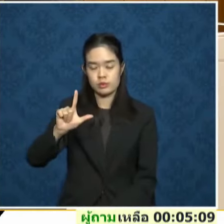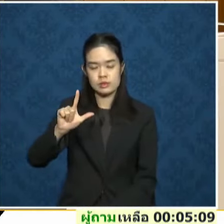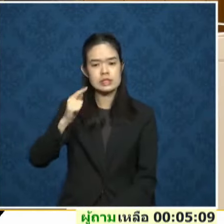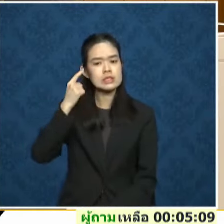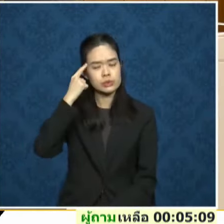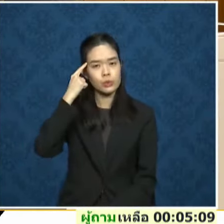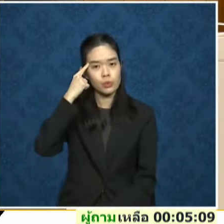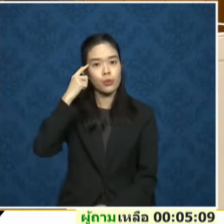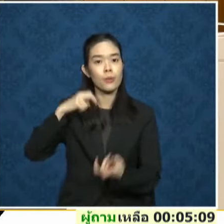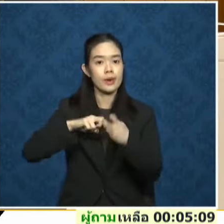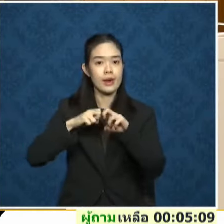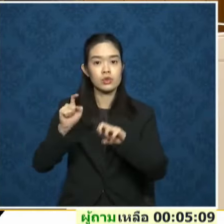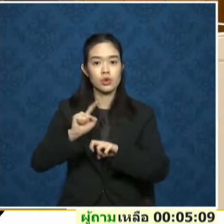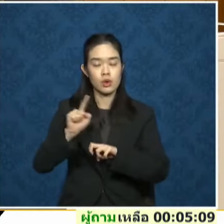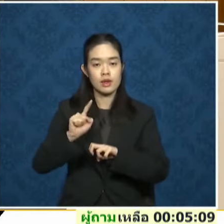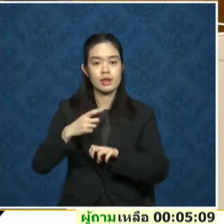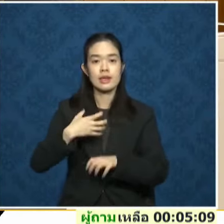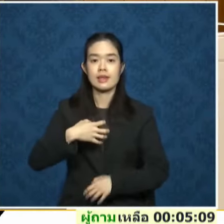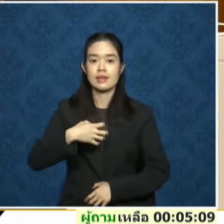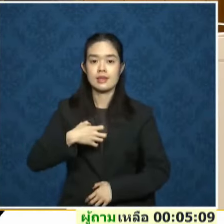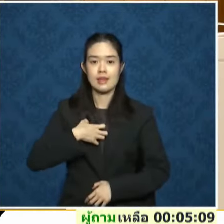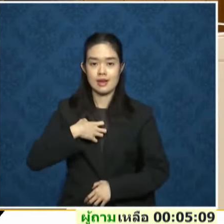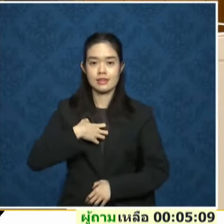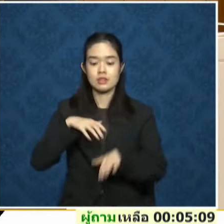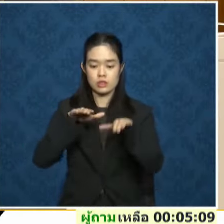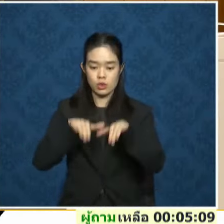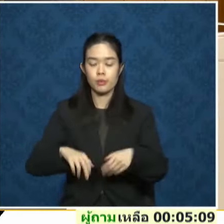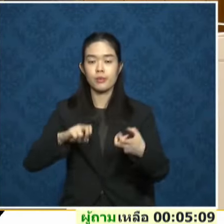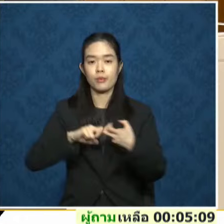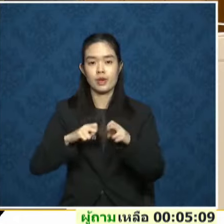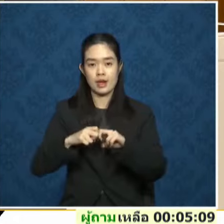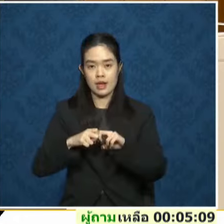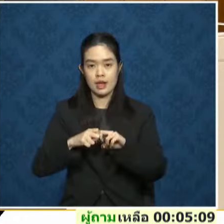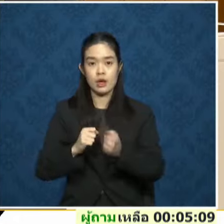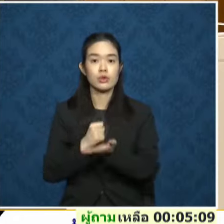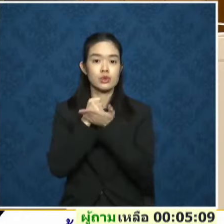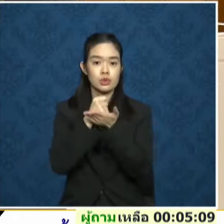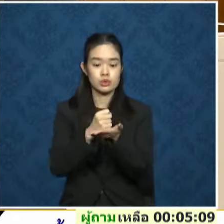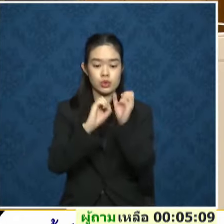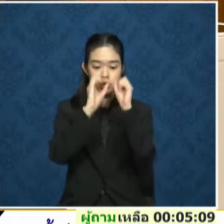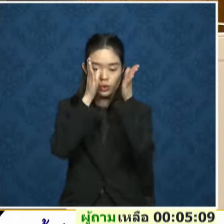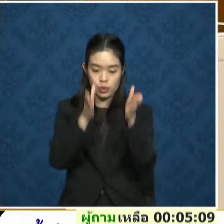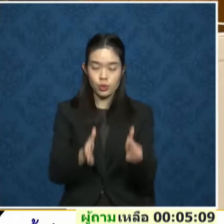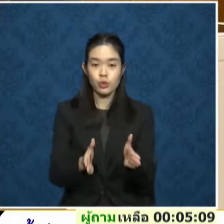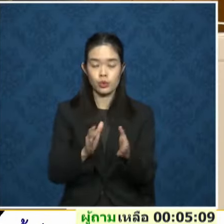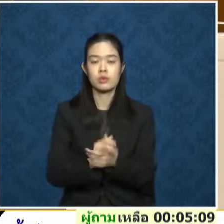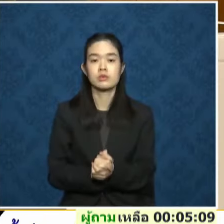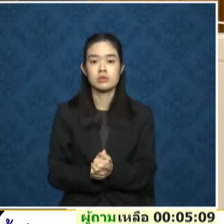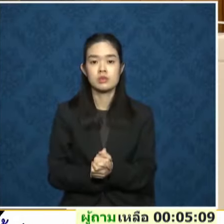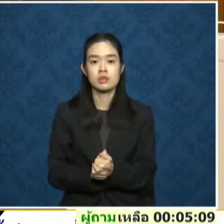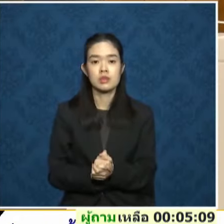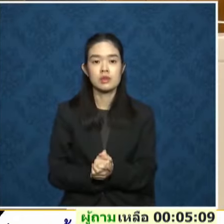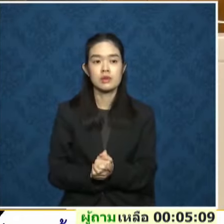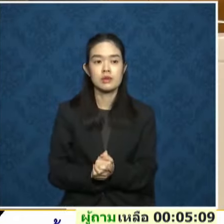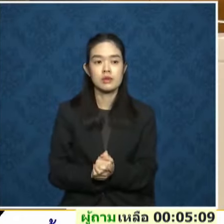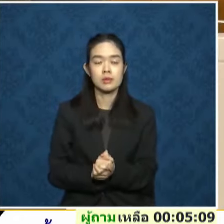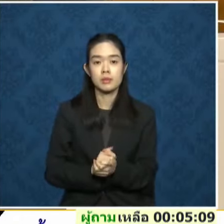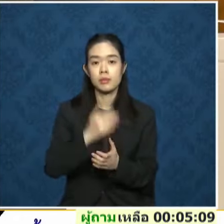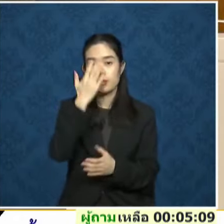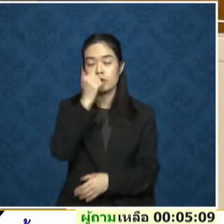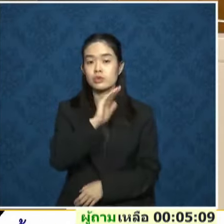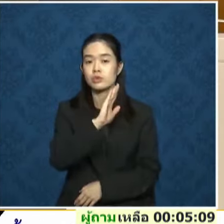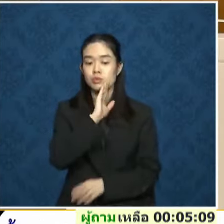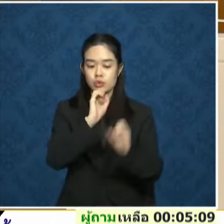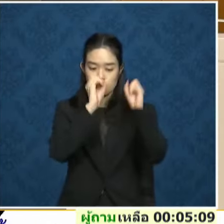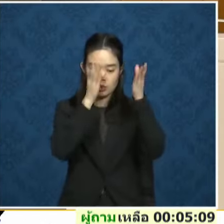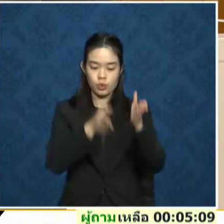ล่านี้เพื่อจะลดภาระของคุณครูให้ได้มากที่สุดอะไรที่ไม่ใช่เนื้องานที่เป็นความรับผิดชอบของครูผู้สอนโดยตร